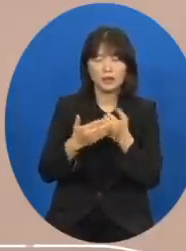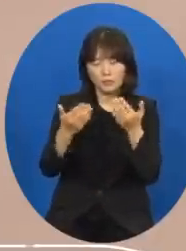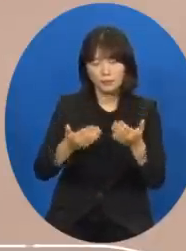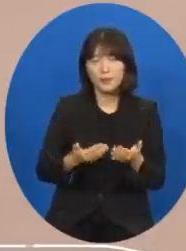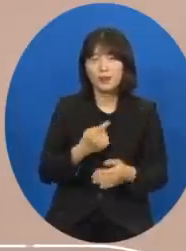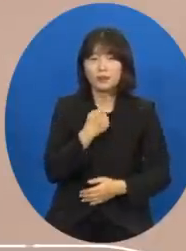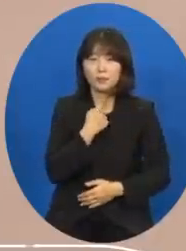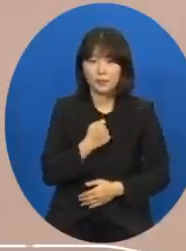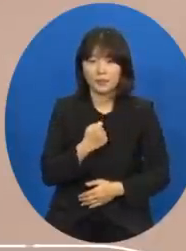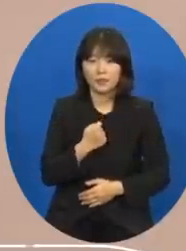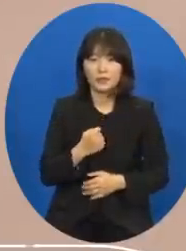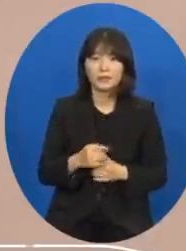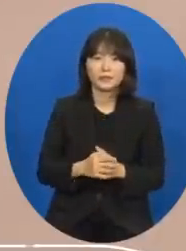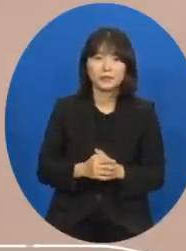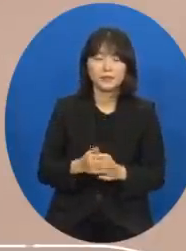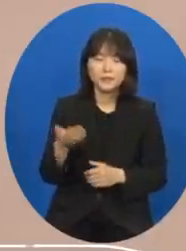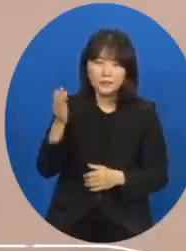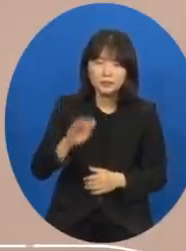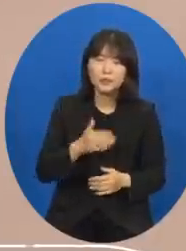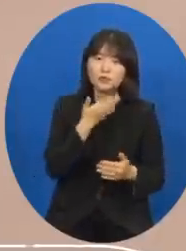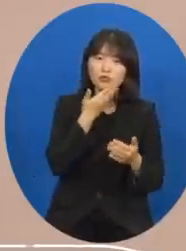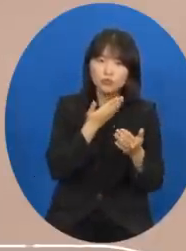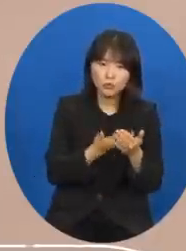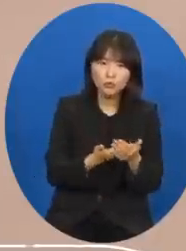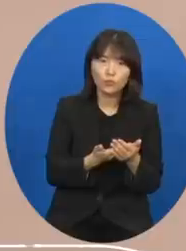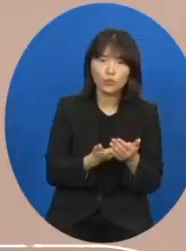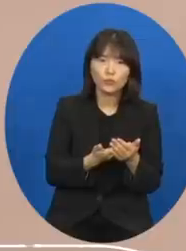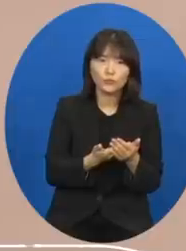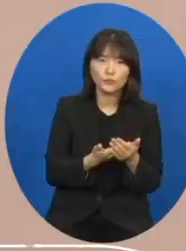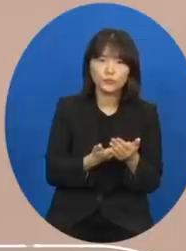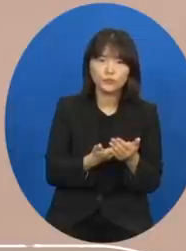겁니다. 그렇지만 중요한 것은